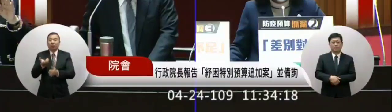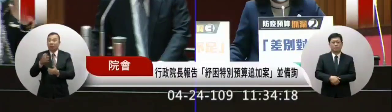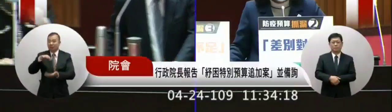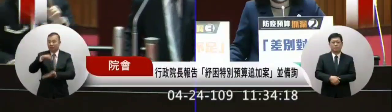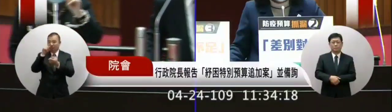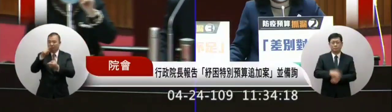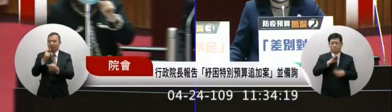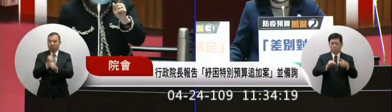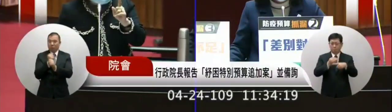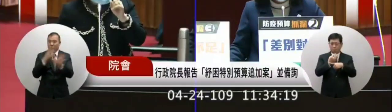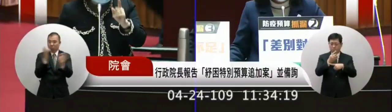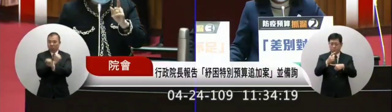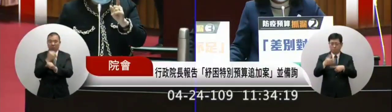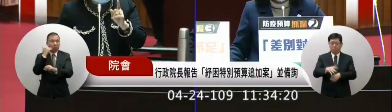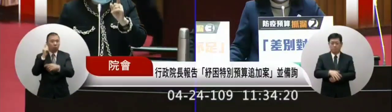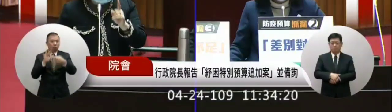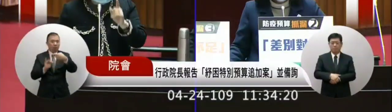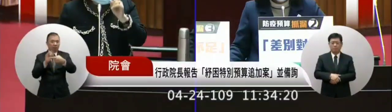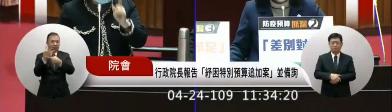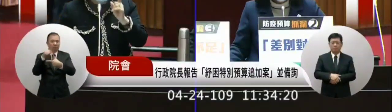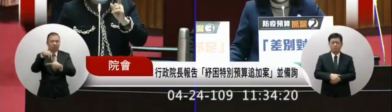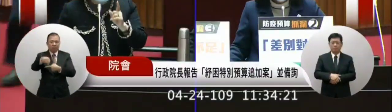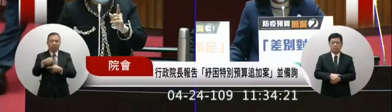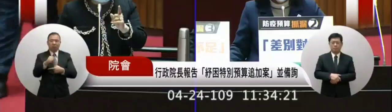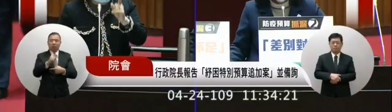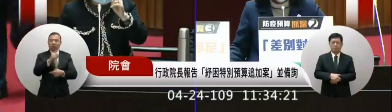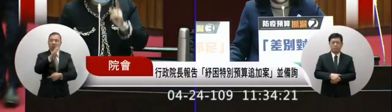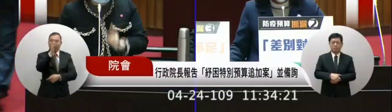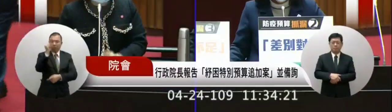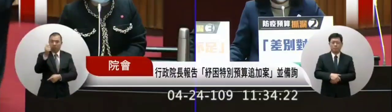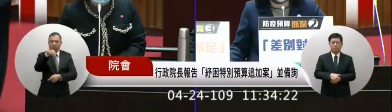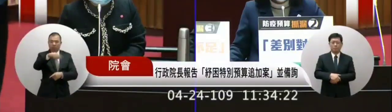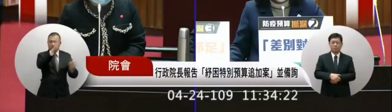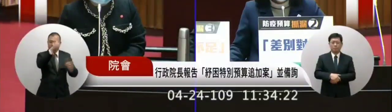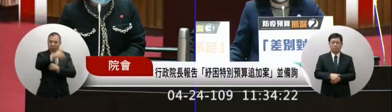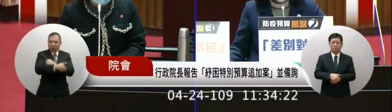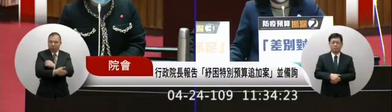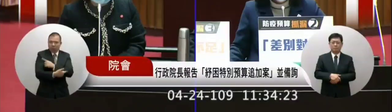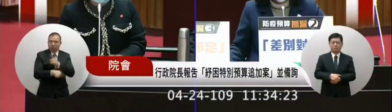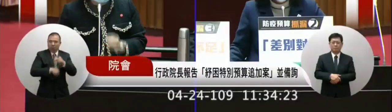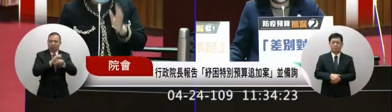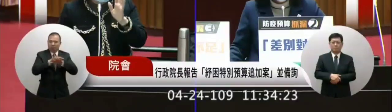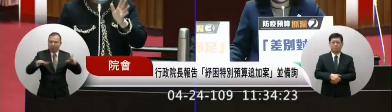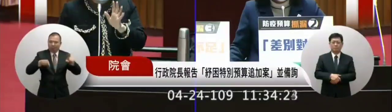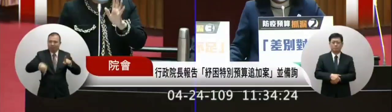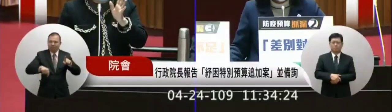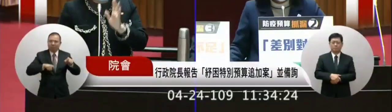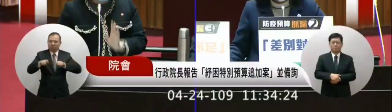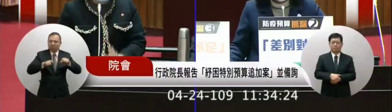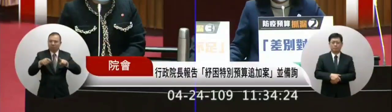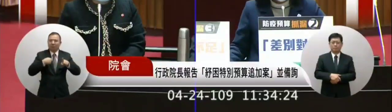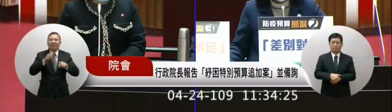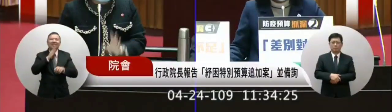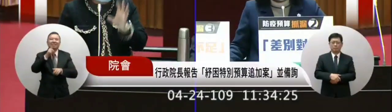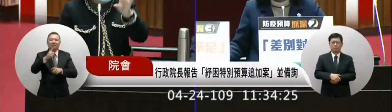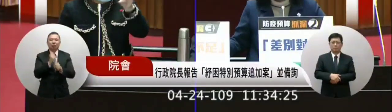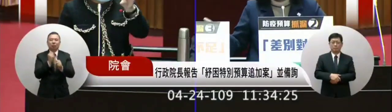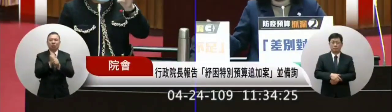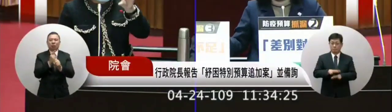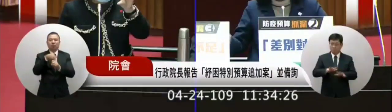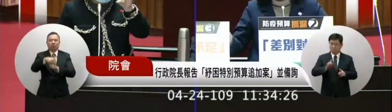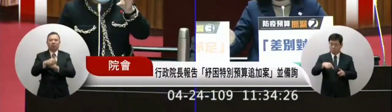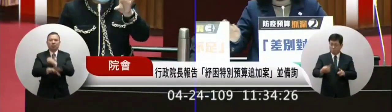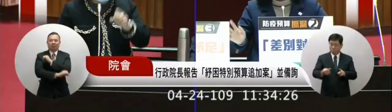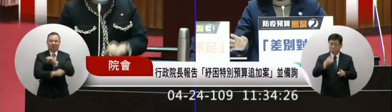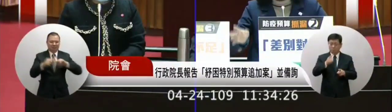到4点多的时候， 对 那个雇佣安定措施会启动，而且那用的是旧保基金，哈。所以这个部分应该不用担心， 我